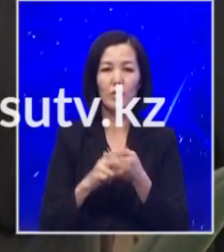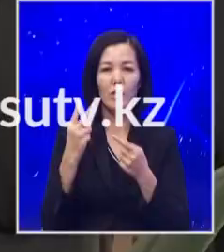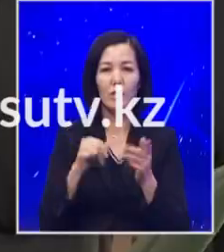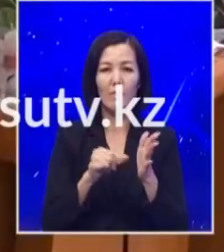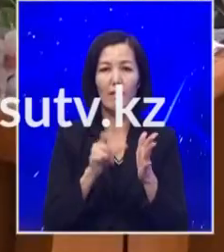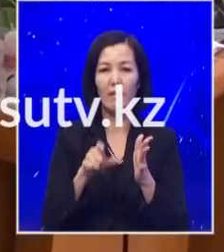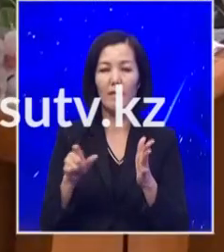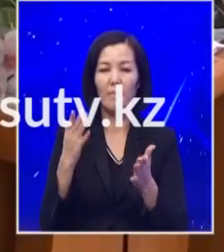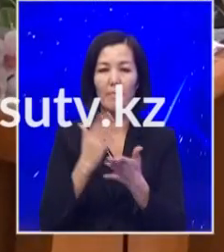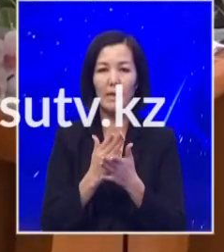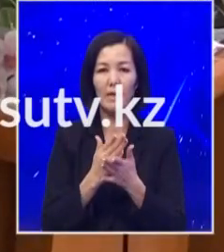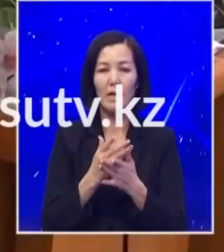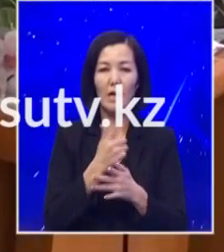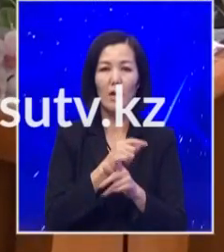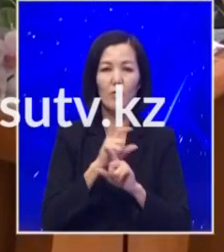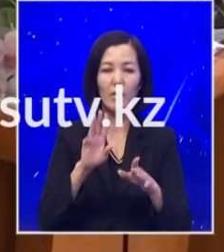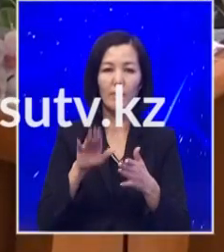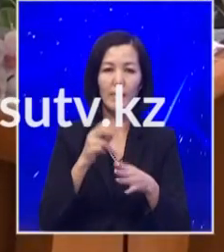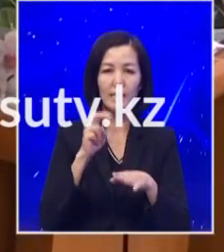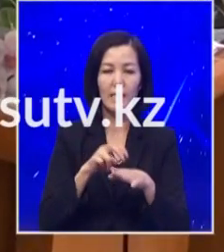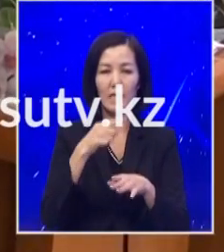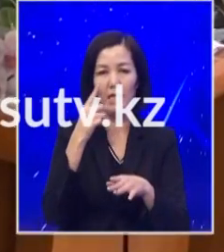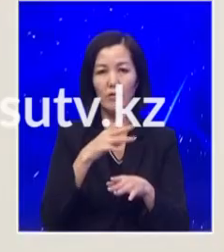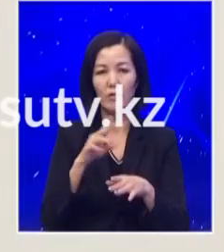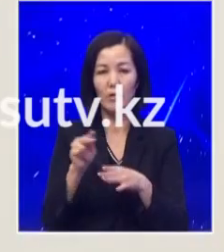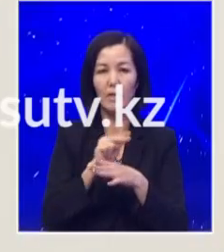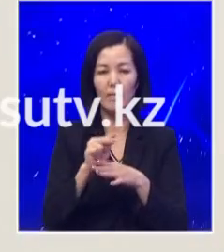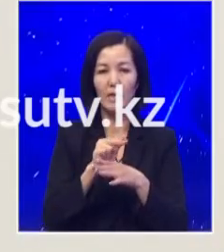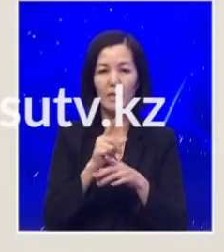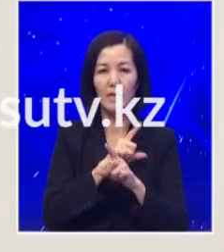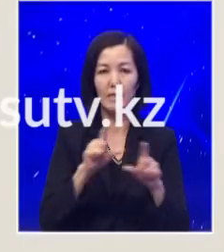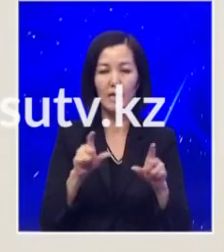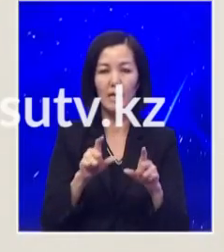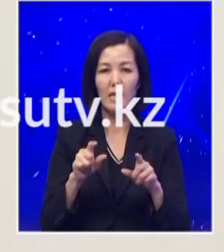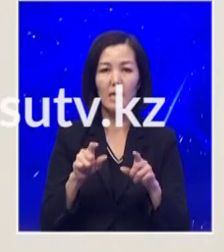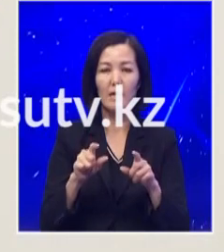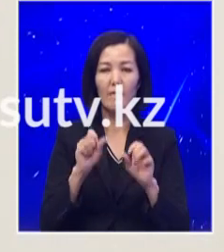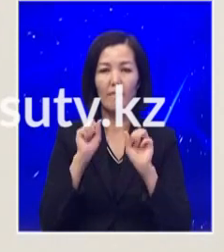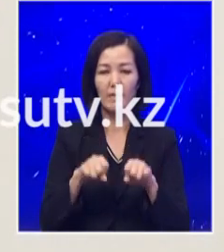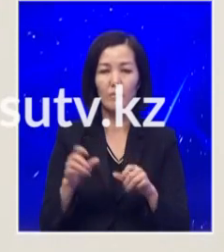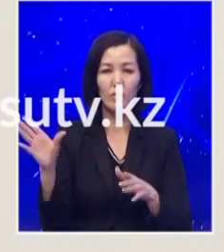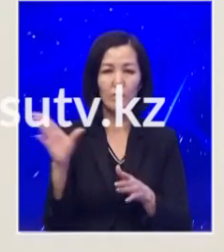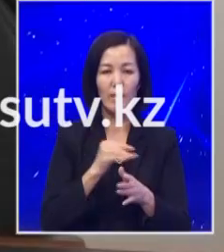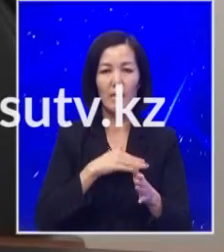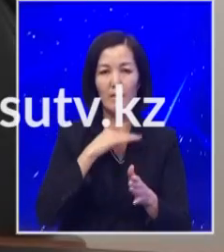26 науқас жатыр. Аурухананың бас дәрігерінің айтуынша, емханада халықты емдеуге мүмкіндіктің бәрі